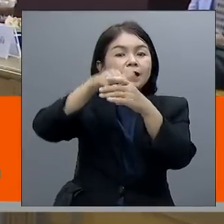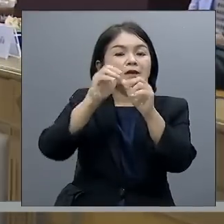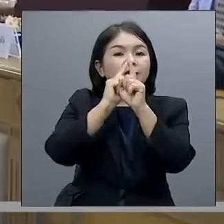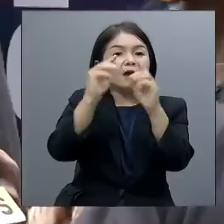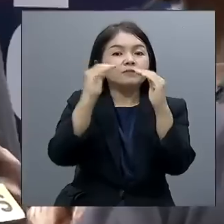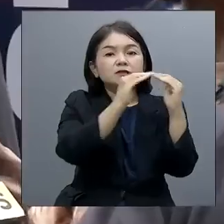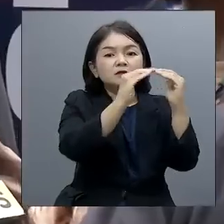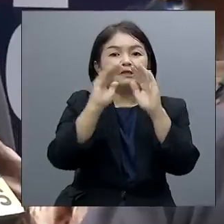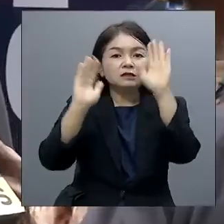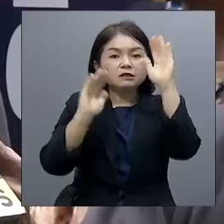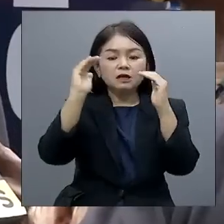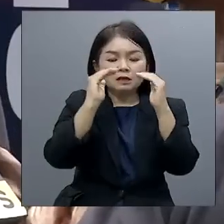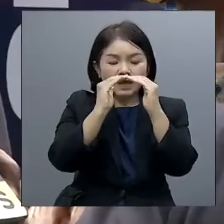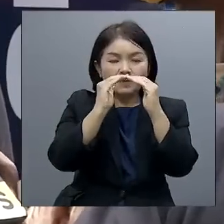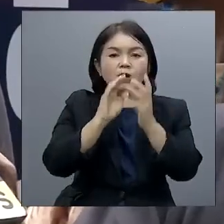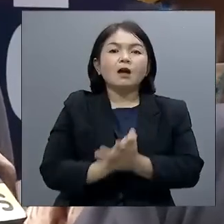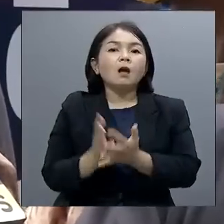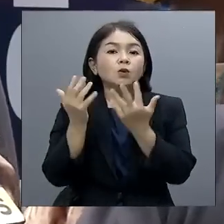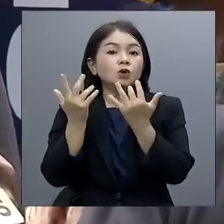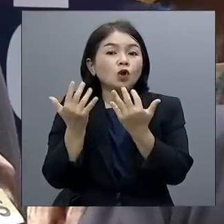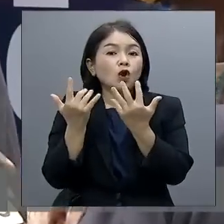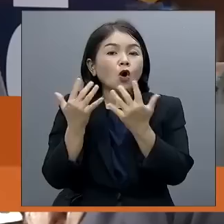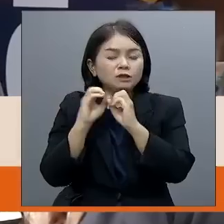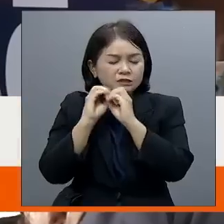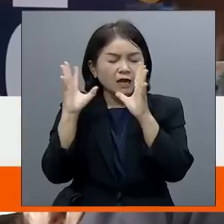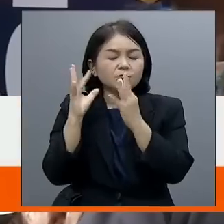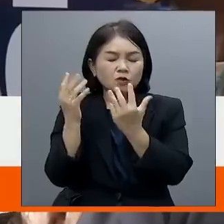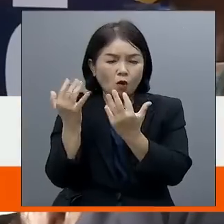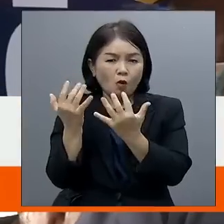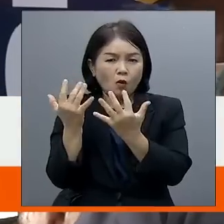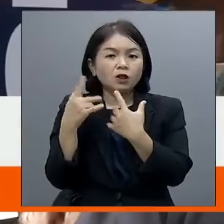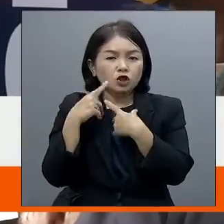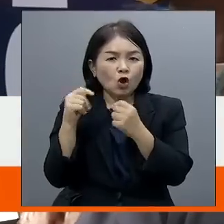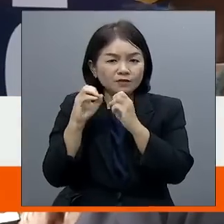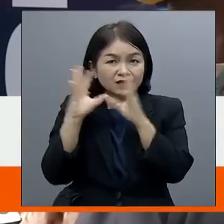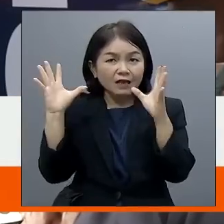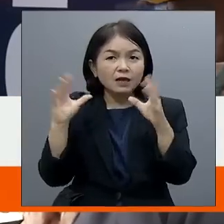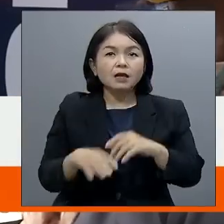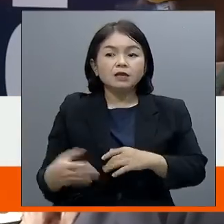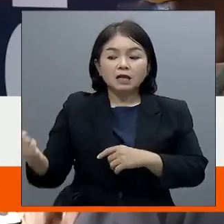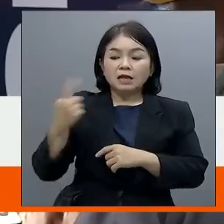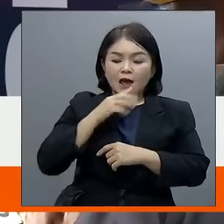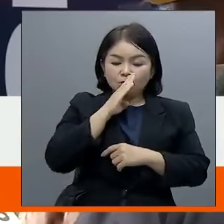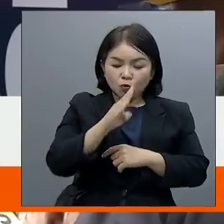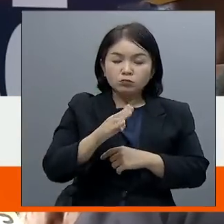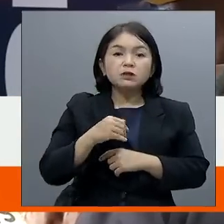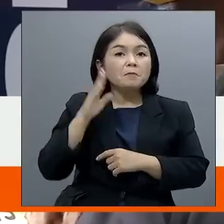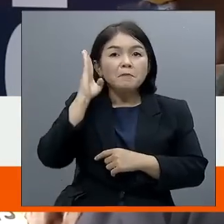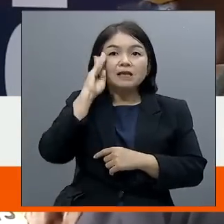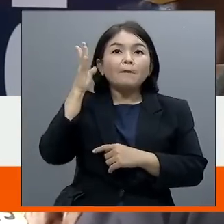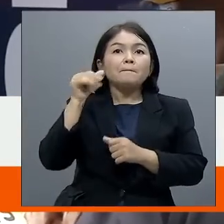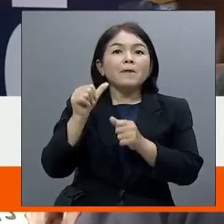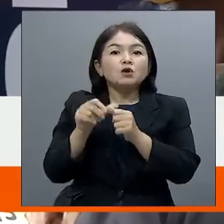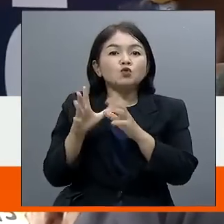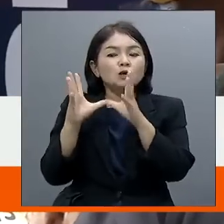จริงๆเรื่องนี้รอรอคำตอบอย่างเป็นทางการดีกว่านะครับถ้าถามตรงๆผมก็ตอบตรงๆว่าผมก็ไม่ทราบเพราะว่าไม่ได้อยู่ใน